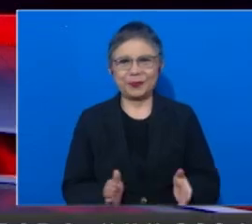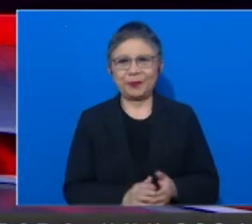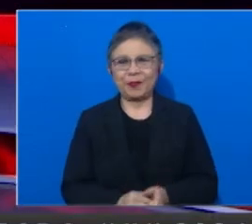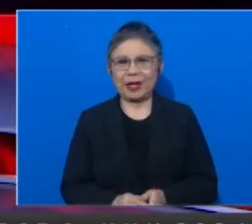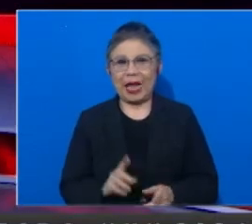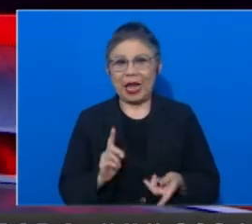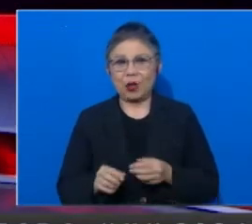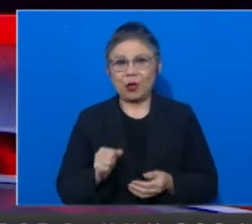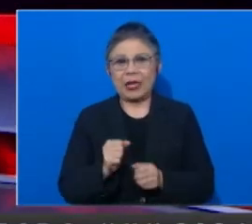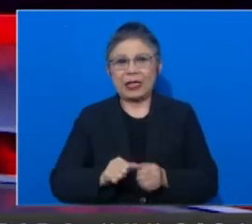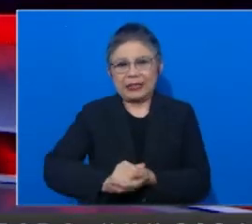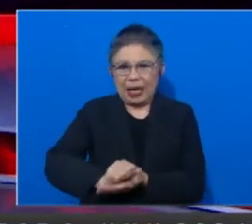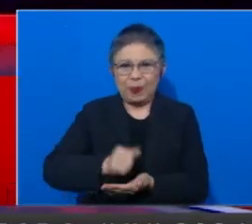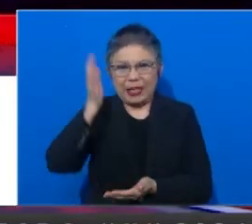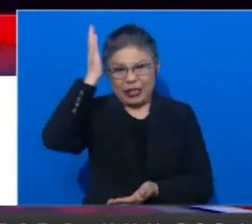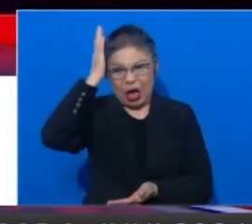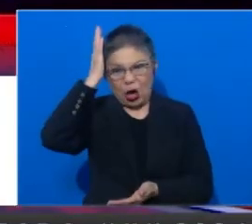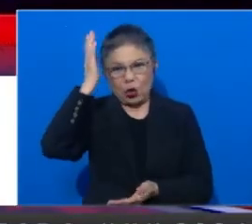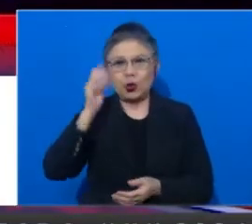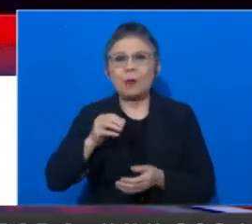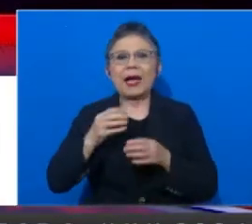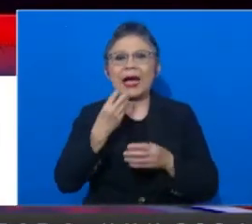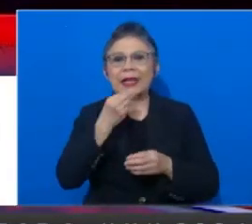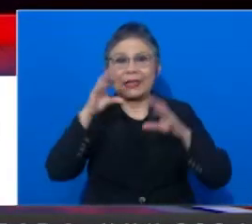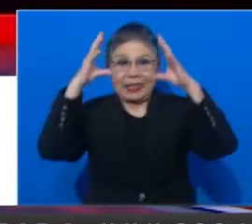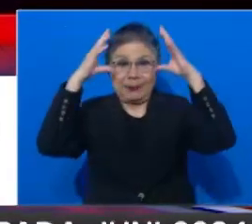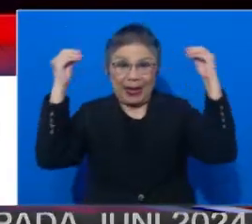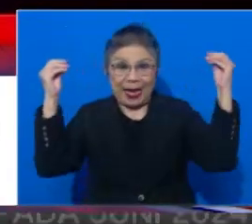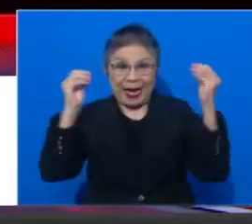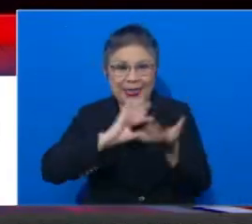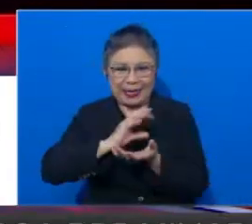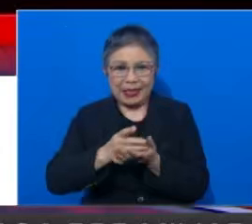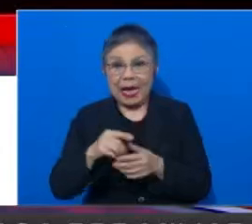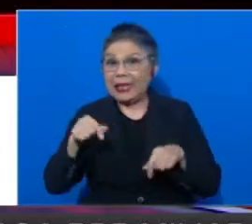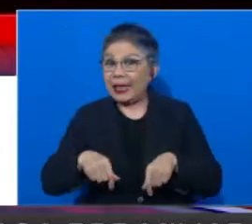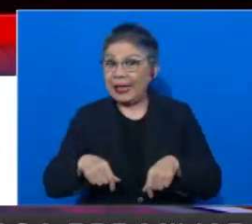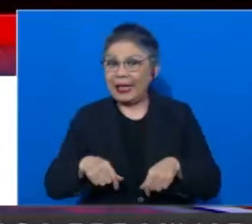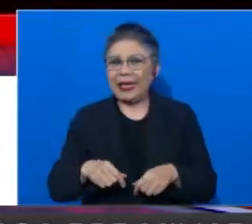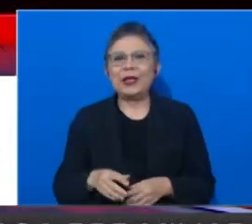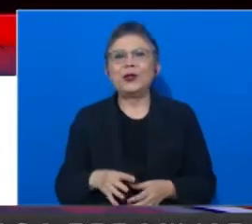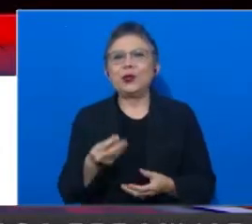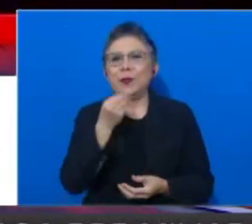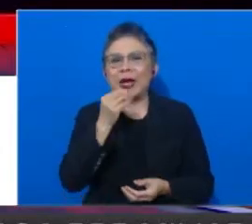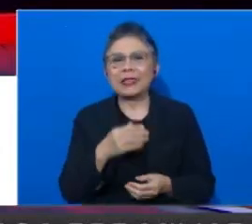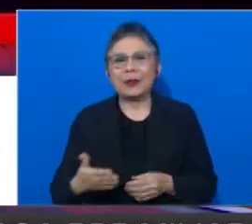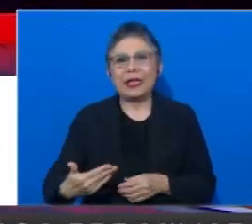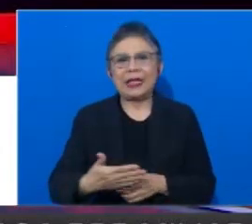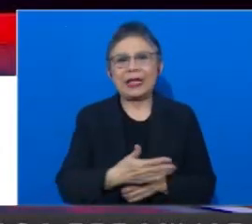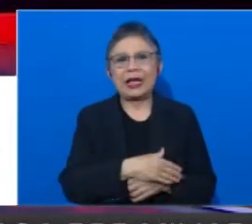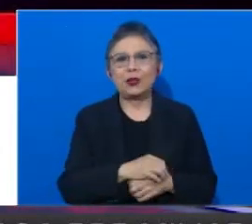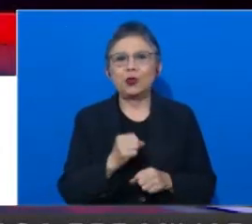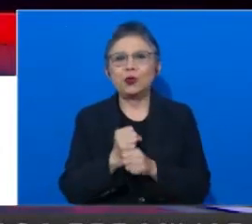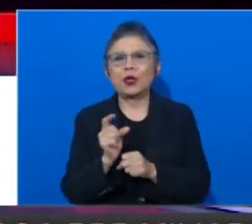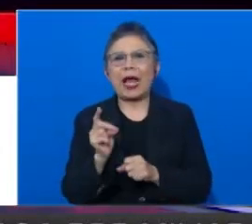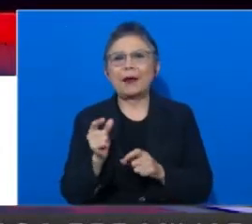Jika sambal hijau biasanya menjadi teman saat menyantap nasi Padang, kali ini sambal hijau disantap bersama ikan gurame goreng dan mie ayam. Wah, ini